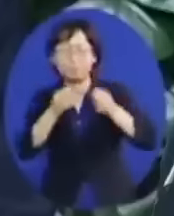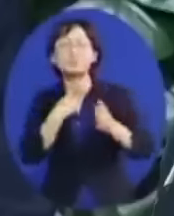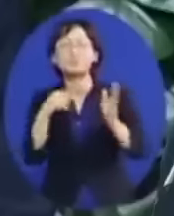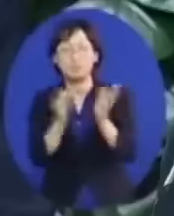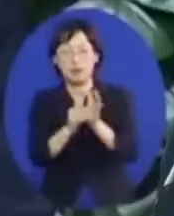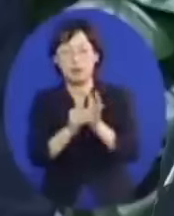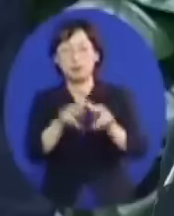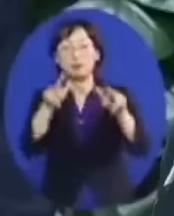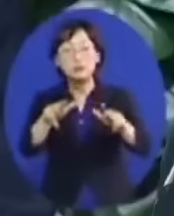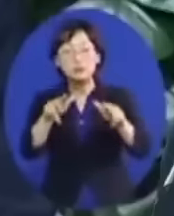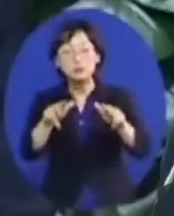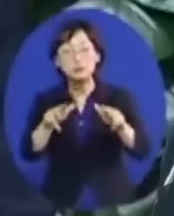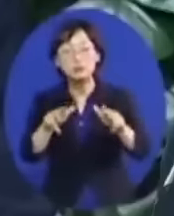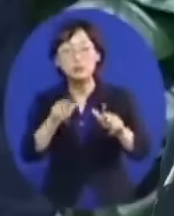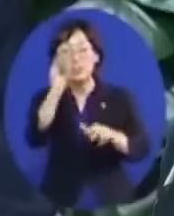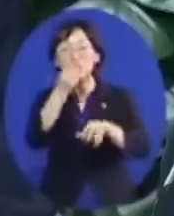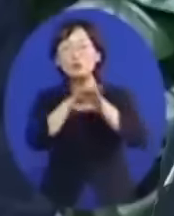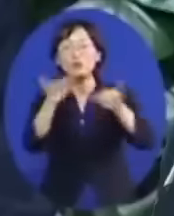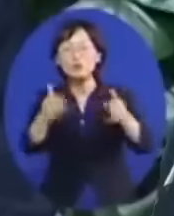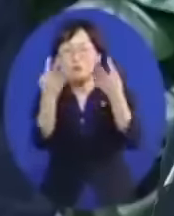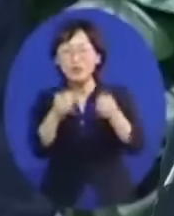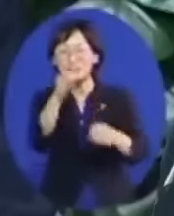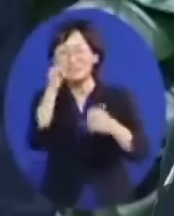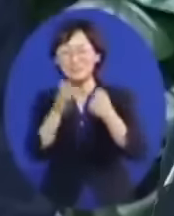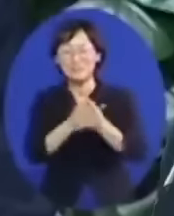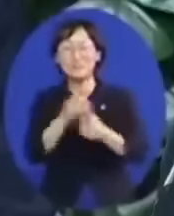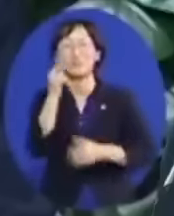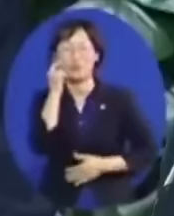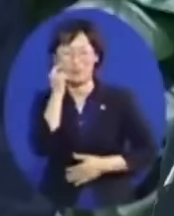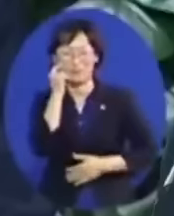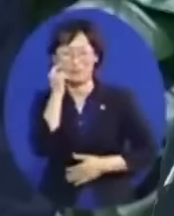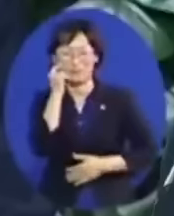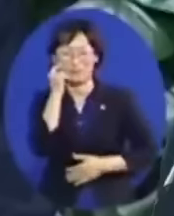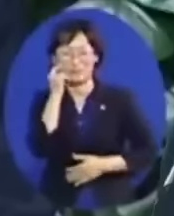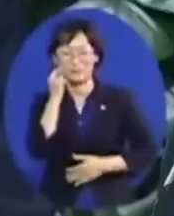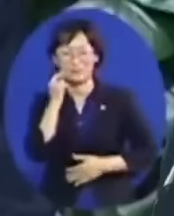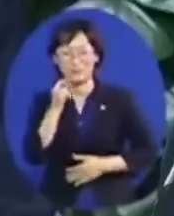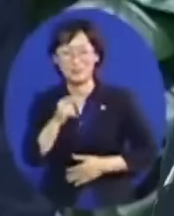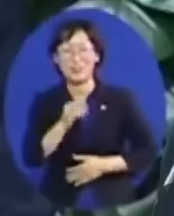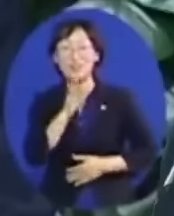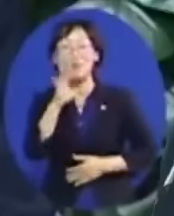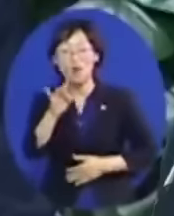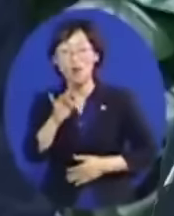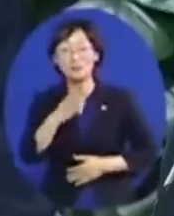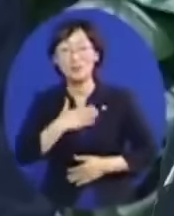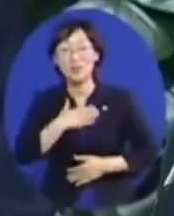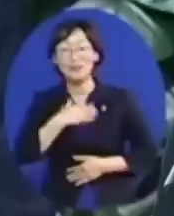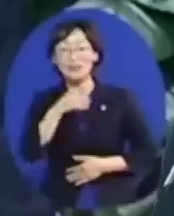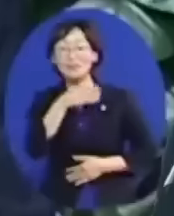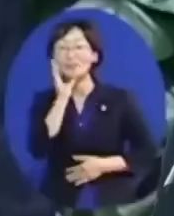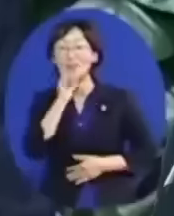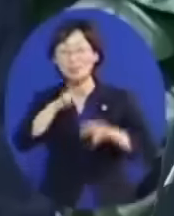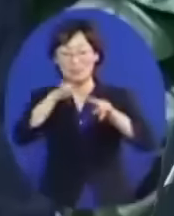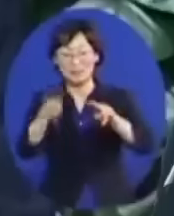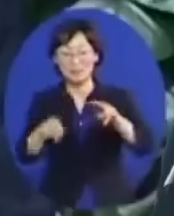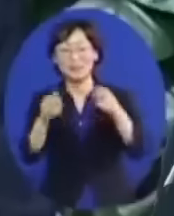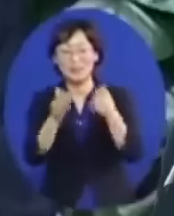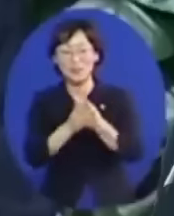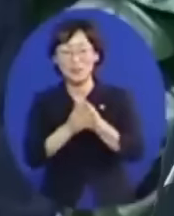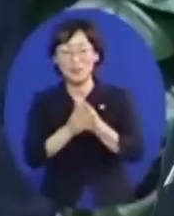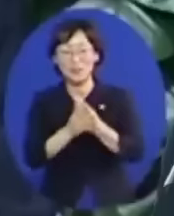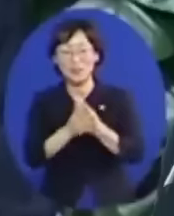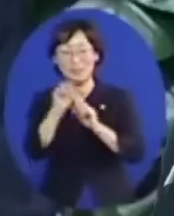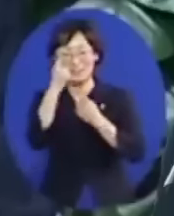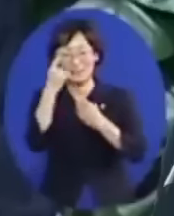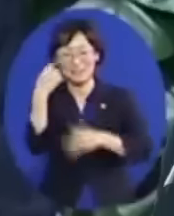지금은 성도들이 많아서 그렇게 못했습니다. 물론 이제는 은퇴했으니까 내 책임이 없고 이영훈